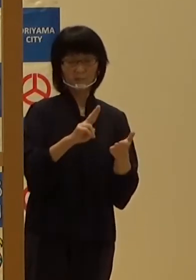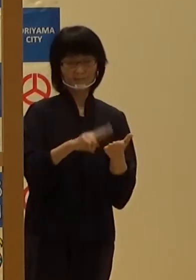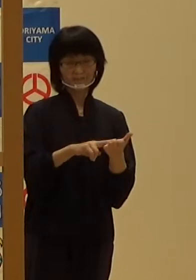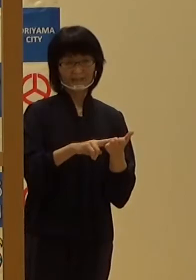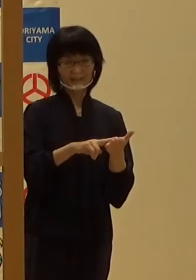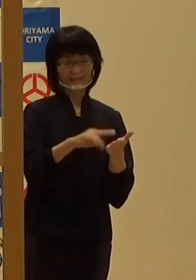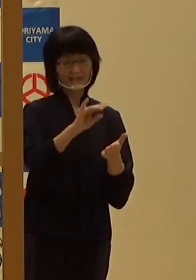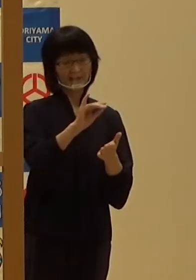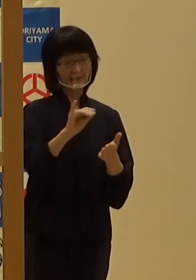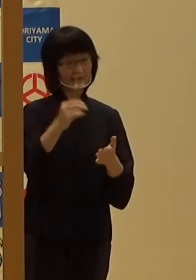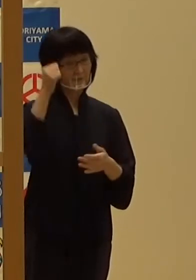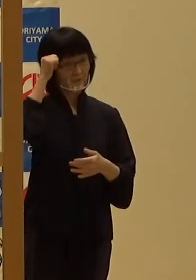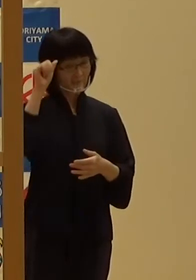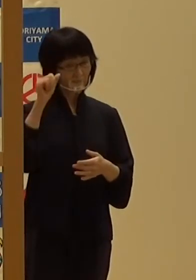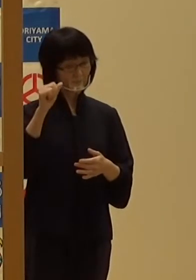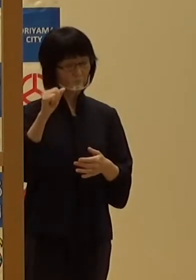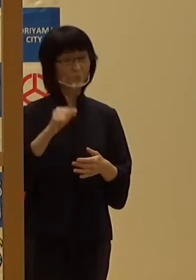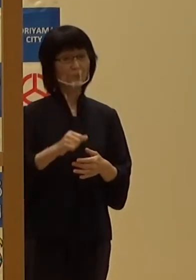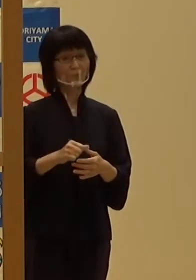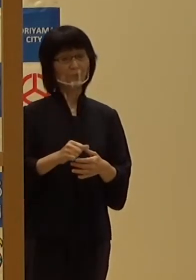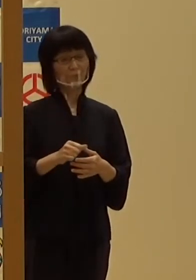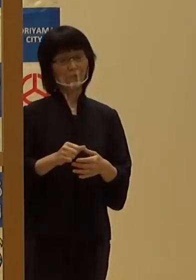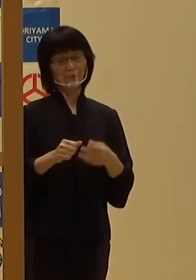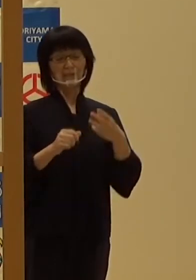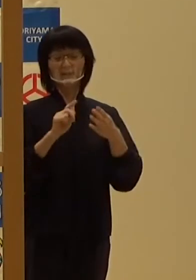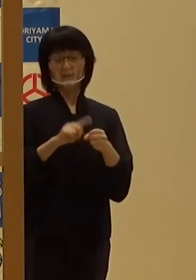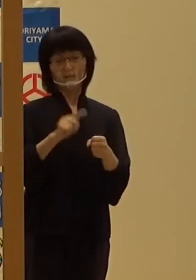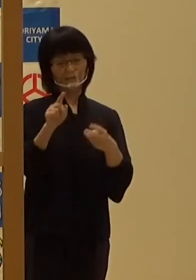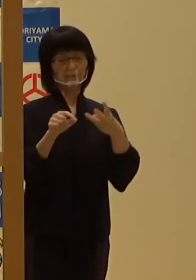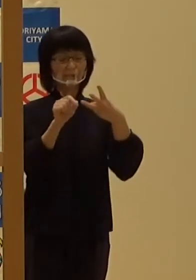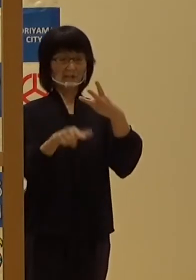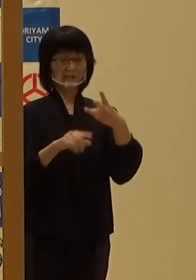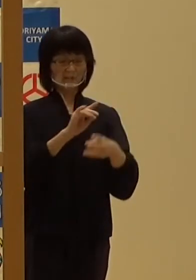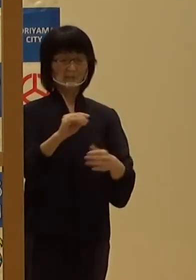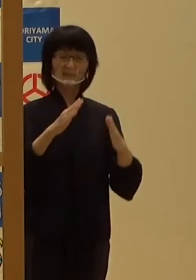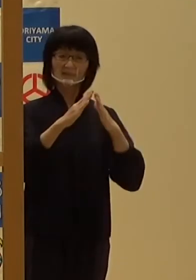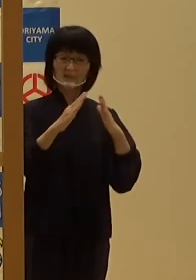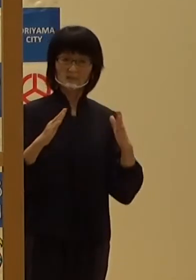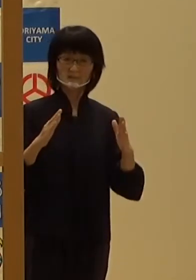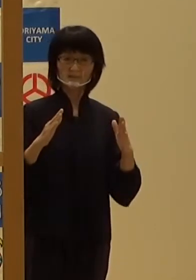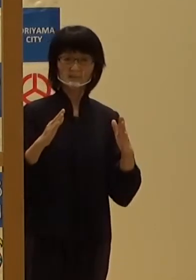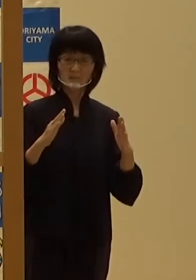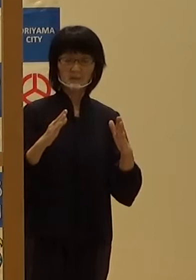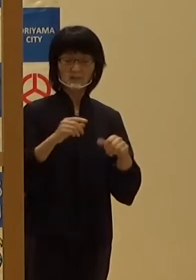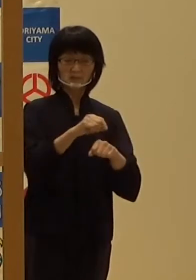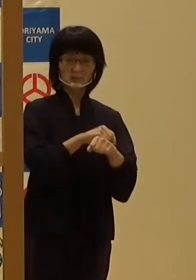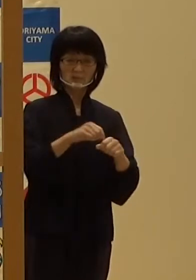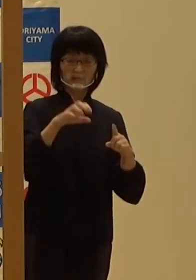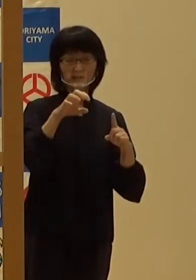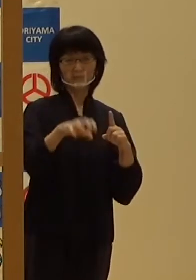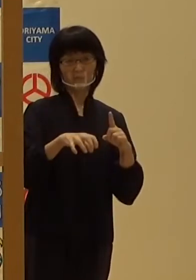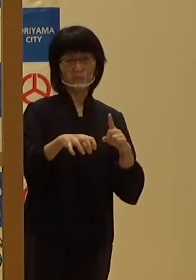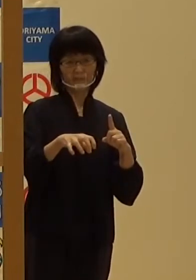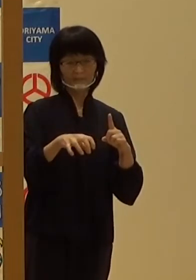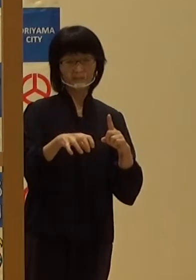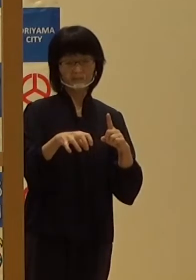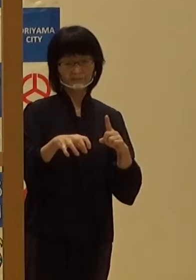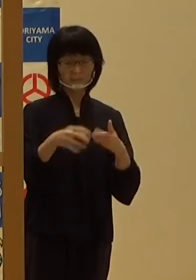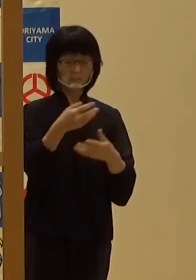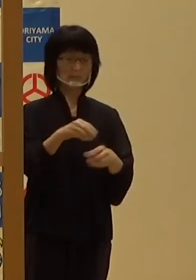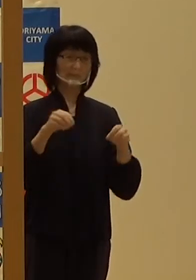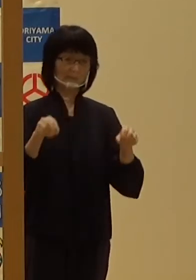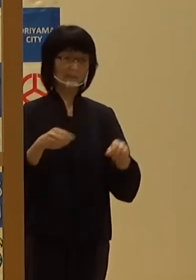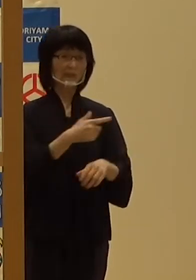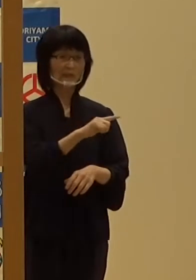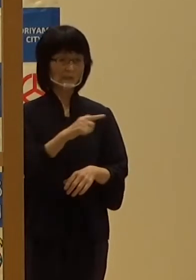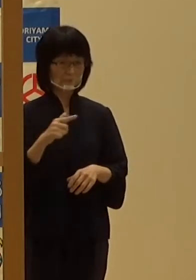を、令和5年3月定例会には来年になりますが、特定公園施設の譲渡契約議案を上呈いたしま